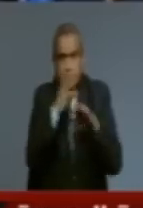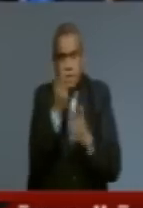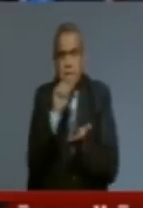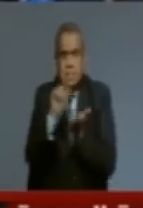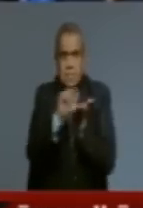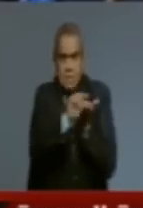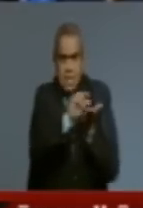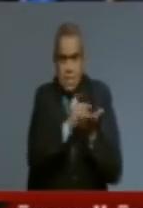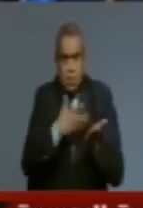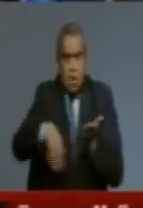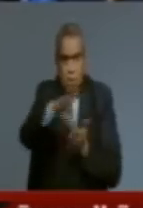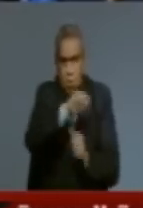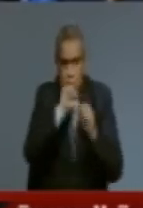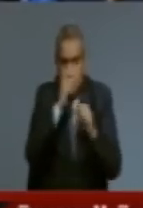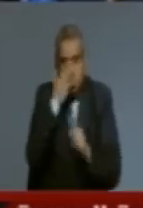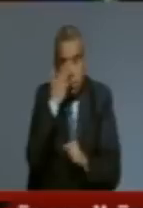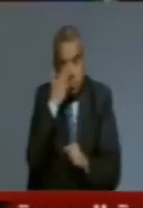النامية